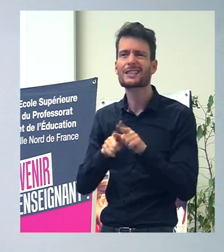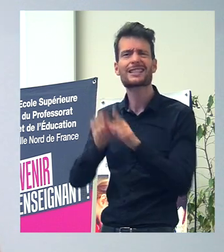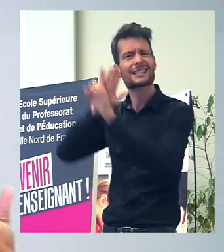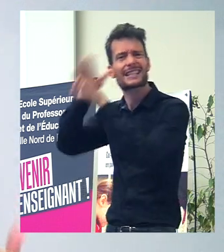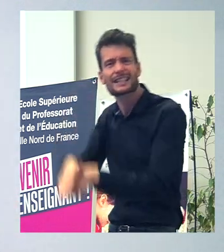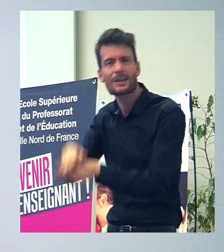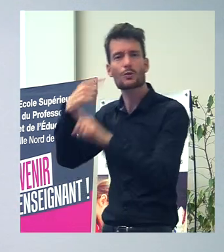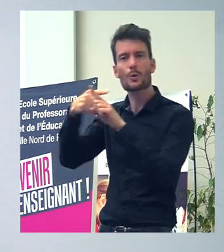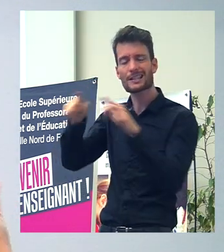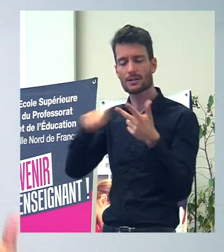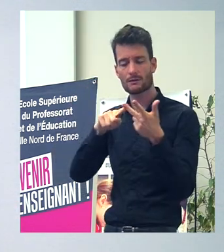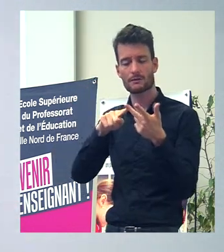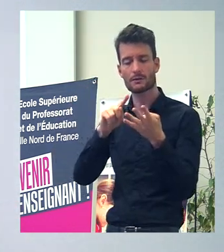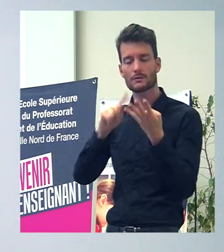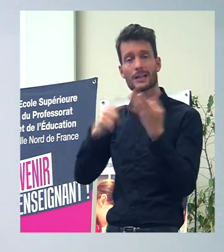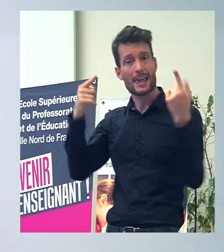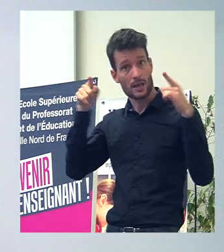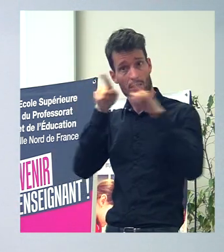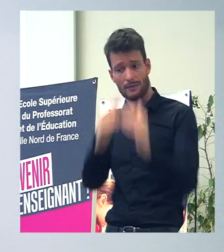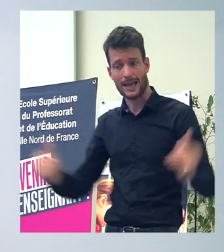discrimination positive, l'équité, etc.